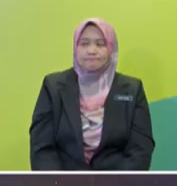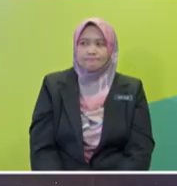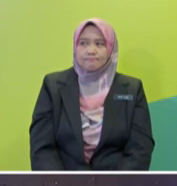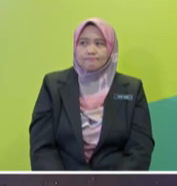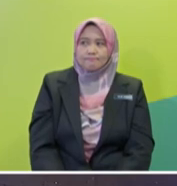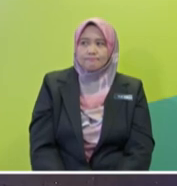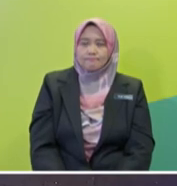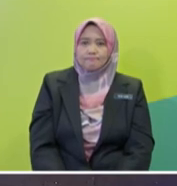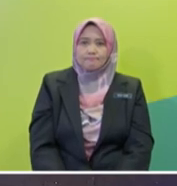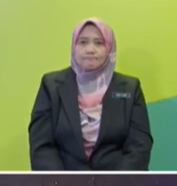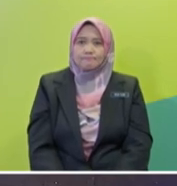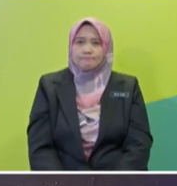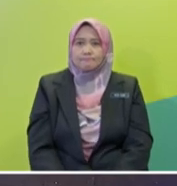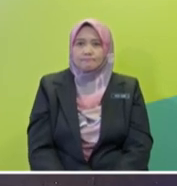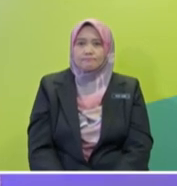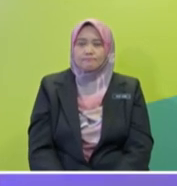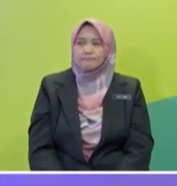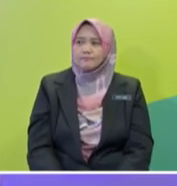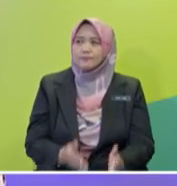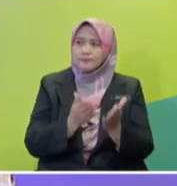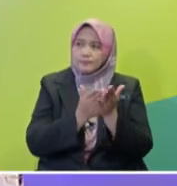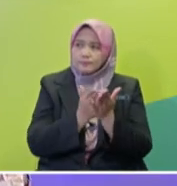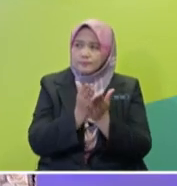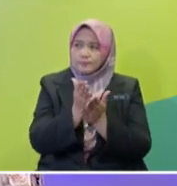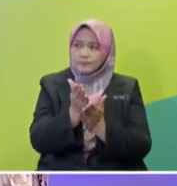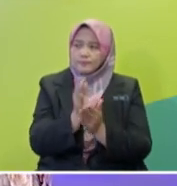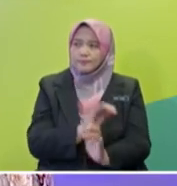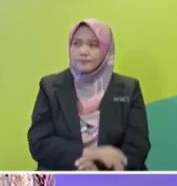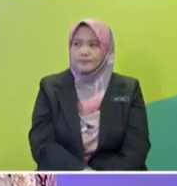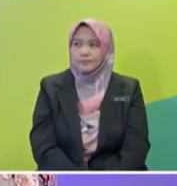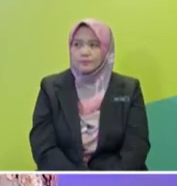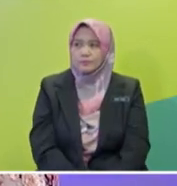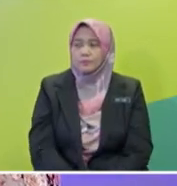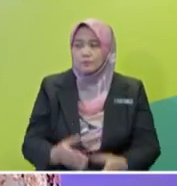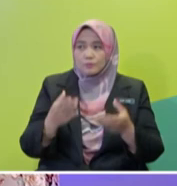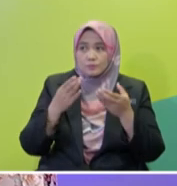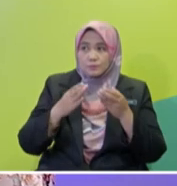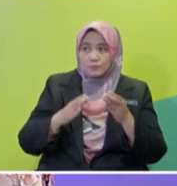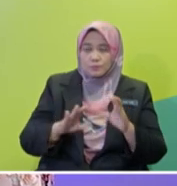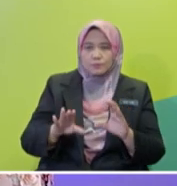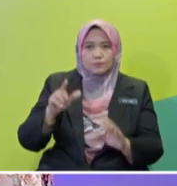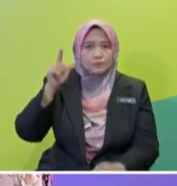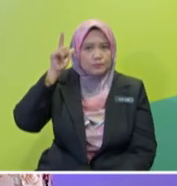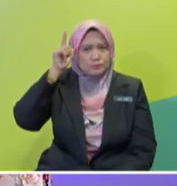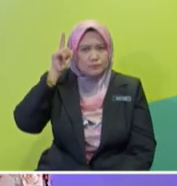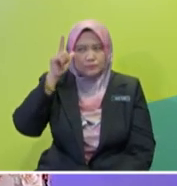oke yang seterusnya kita akan coba lihat bagaimana kita